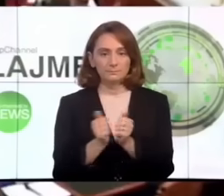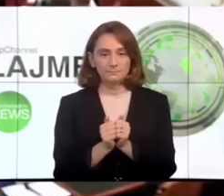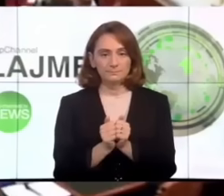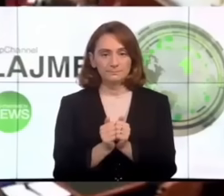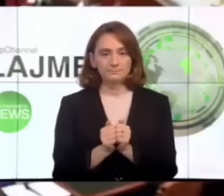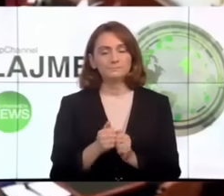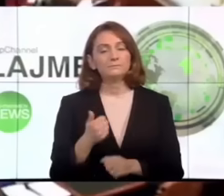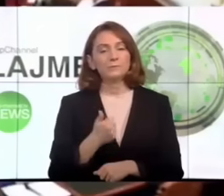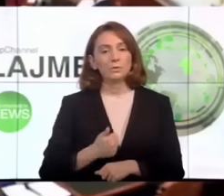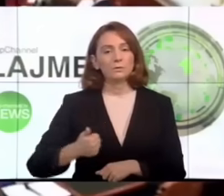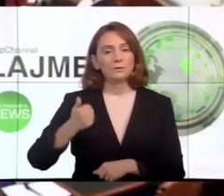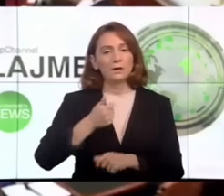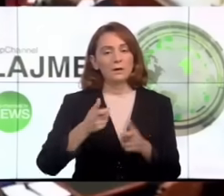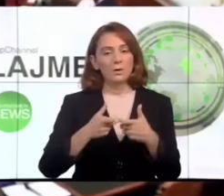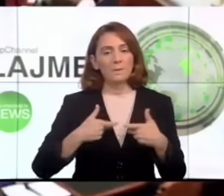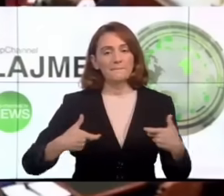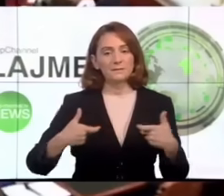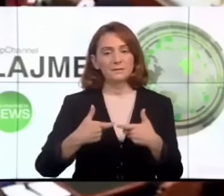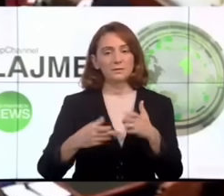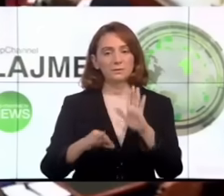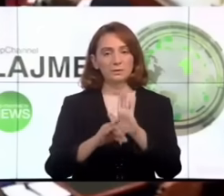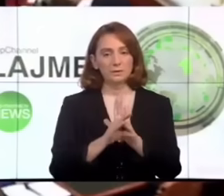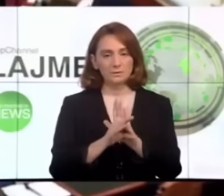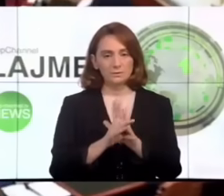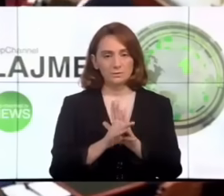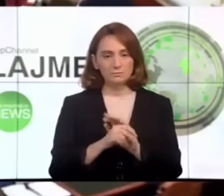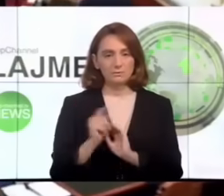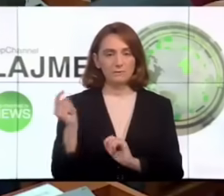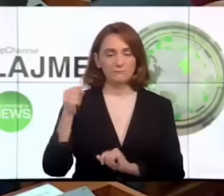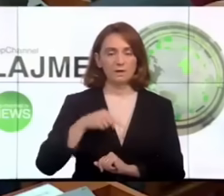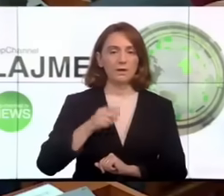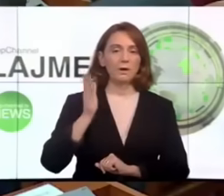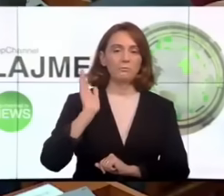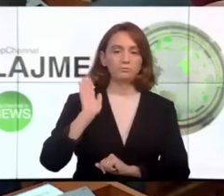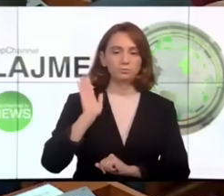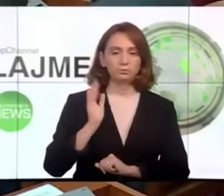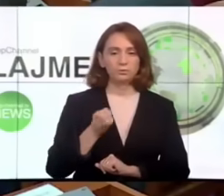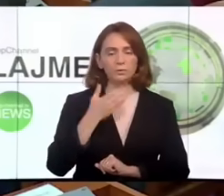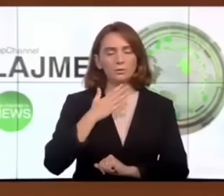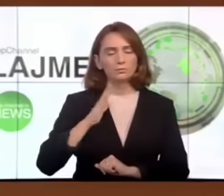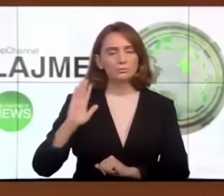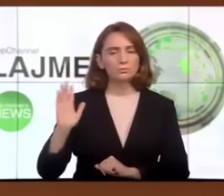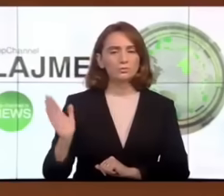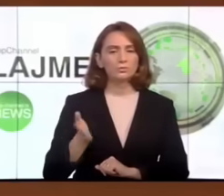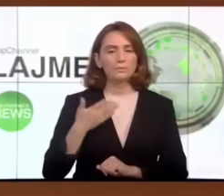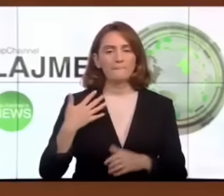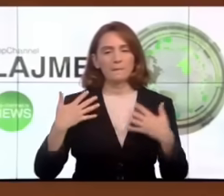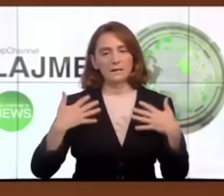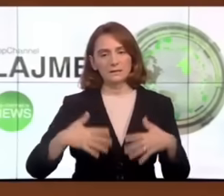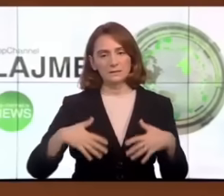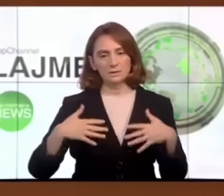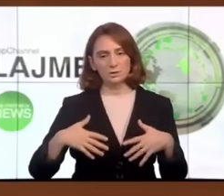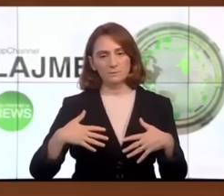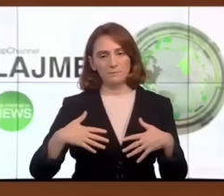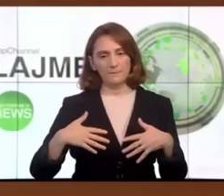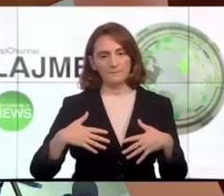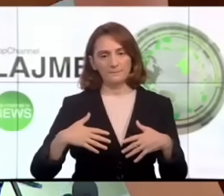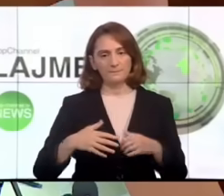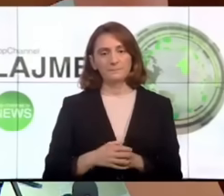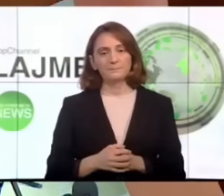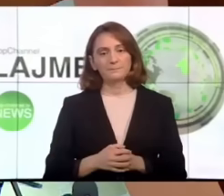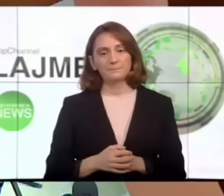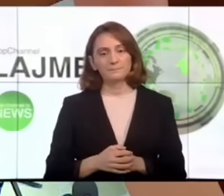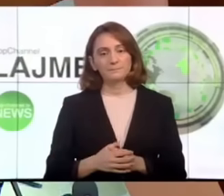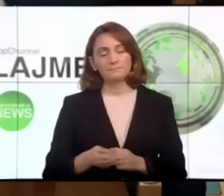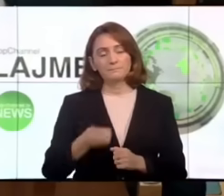Komisionit të Ligjeve, i konsideroi ndryshimet si të rëndësishme për të hapur një kapitull të ri për inspektimet. Aktualisht ne kemi